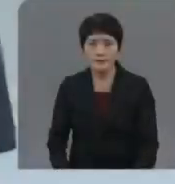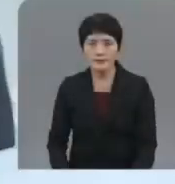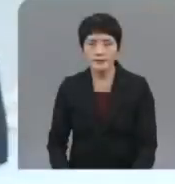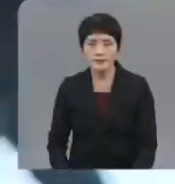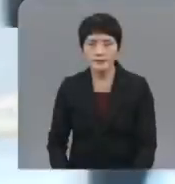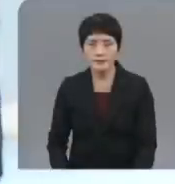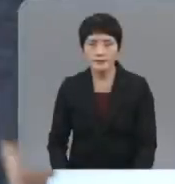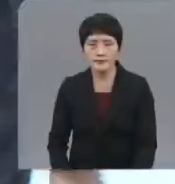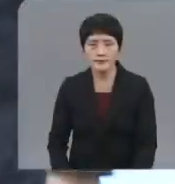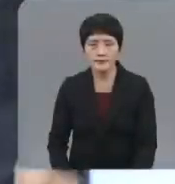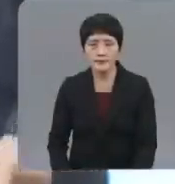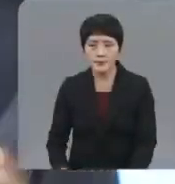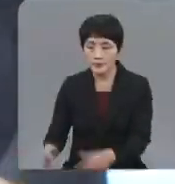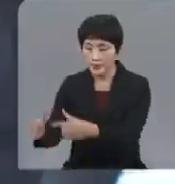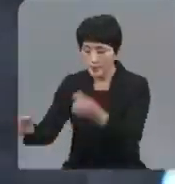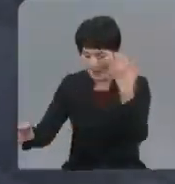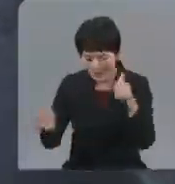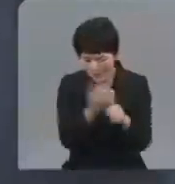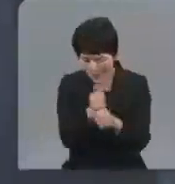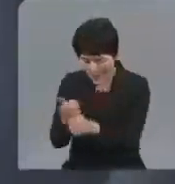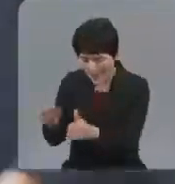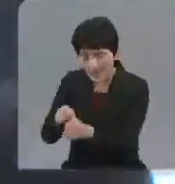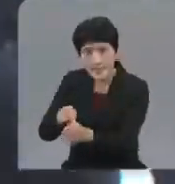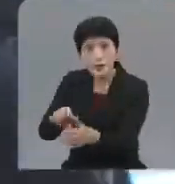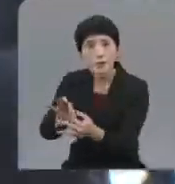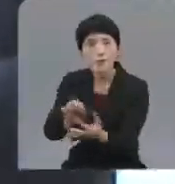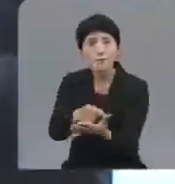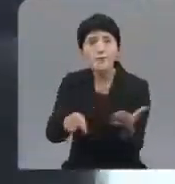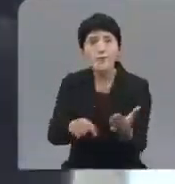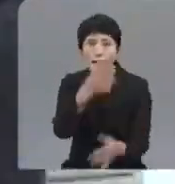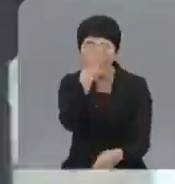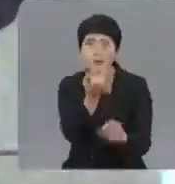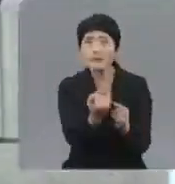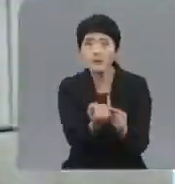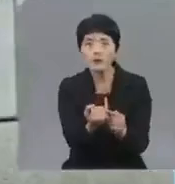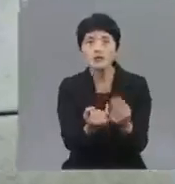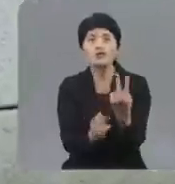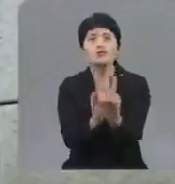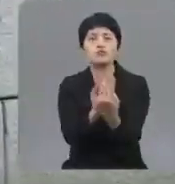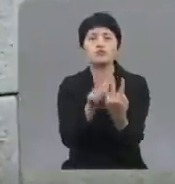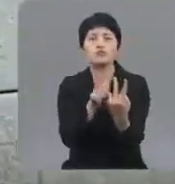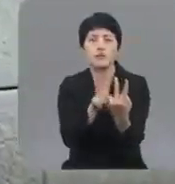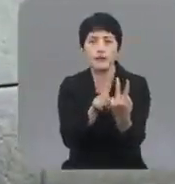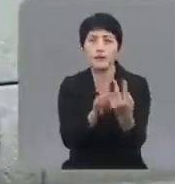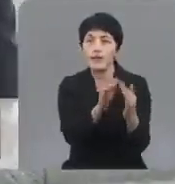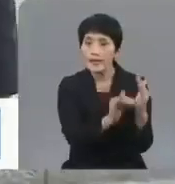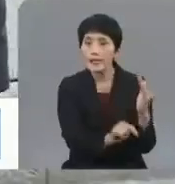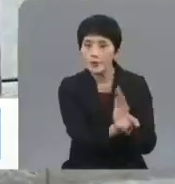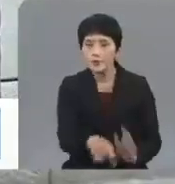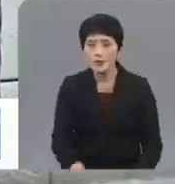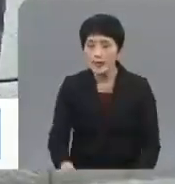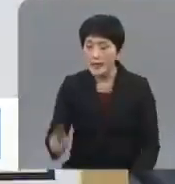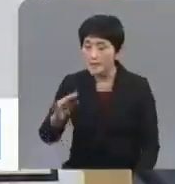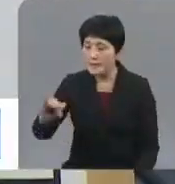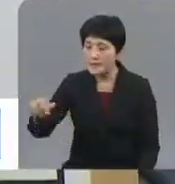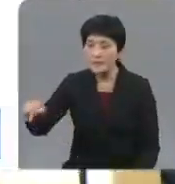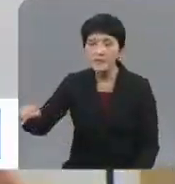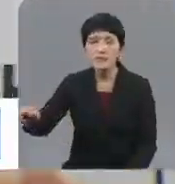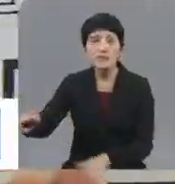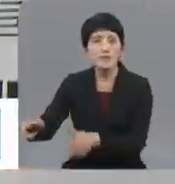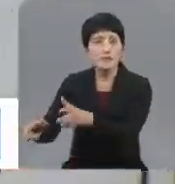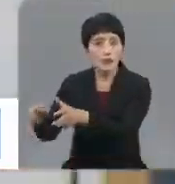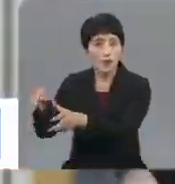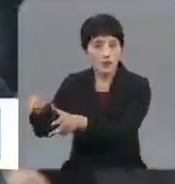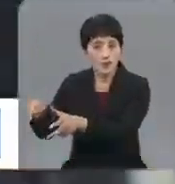жертвы и принудительного труда в период колониального правления в Корее которые ранее выиграли иск против японских